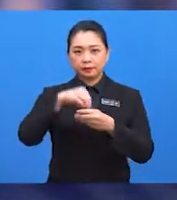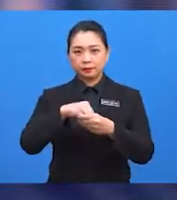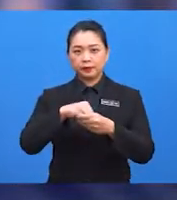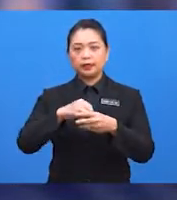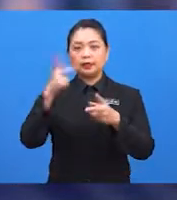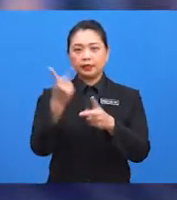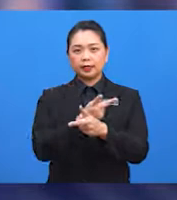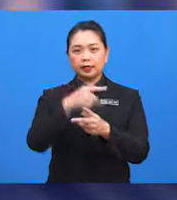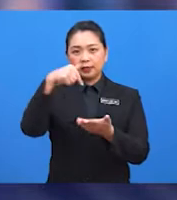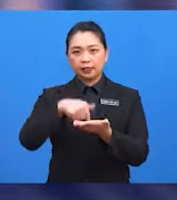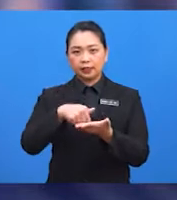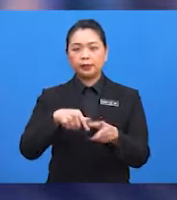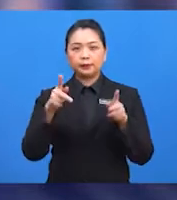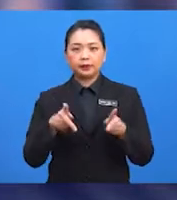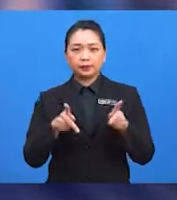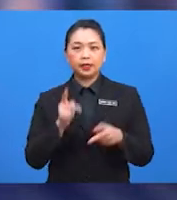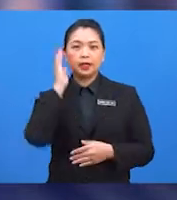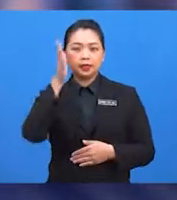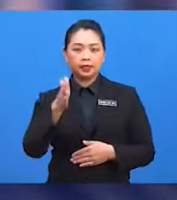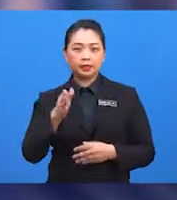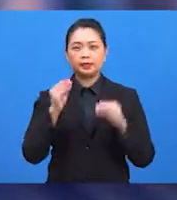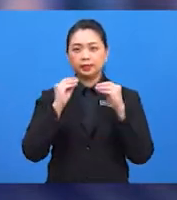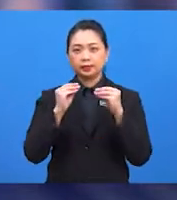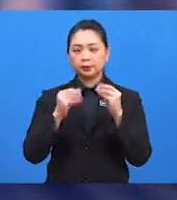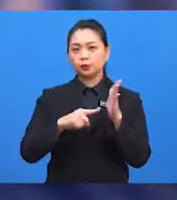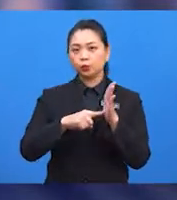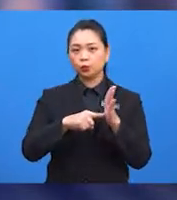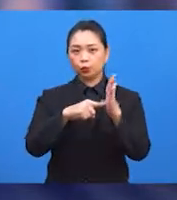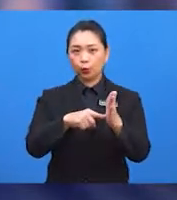pula, pelajar-pelajar akan didedahkan dengan petunjuk makroekonomi.